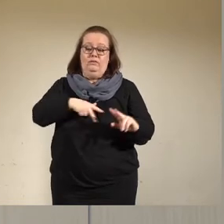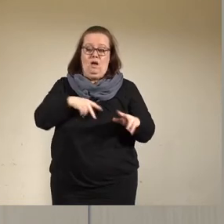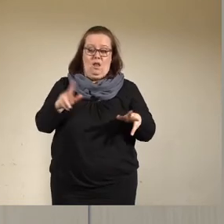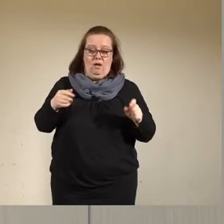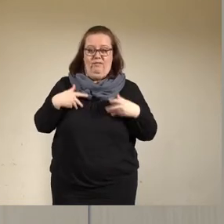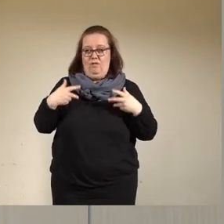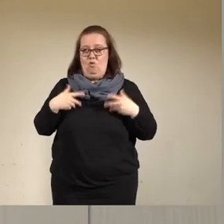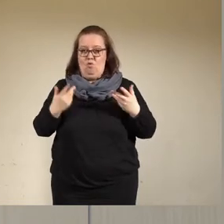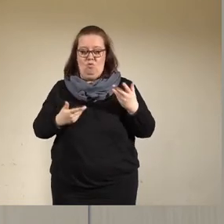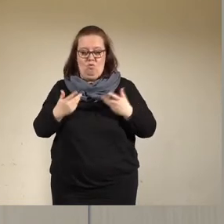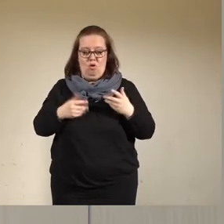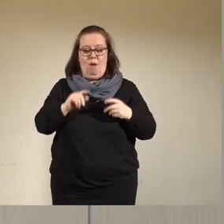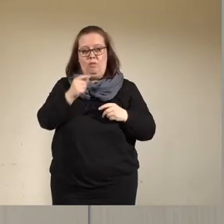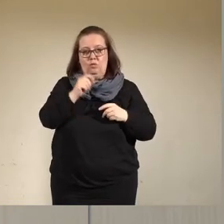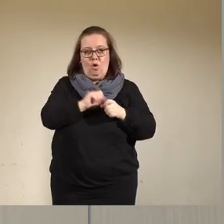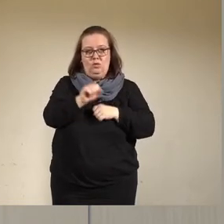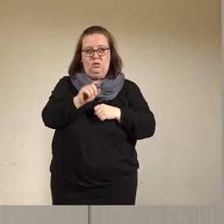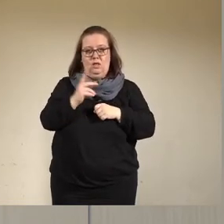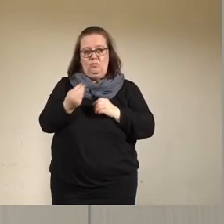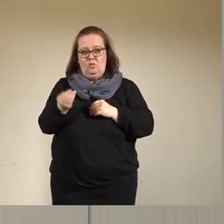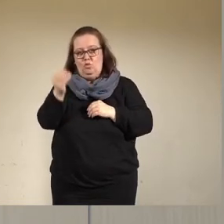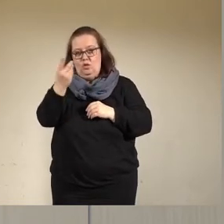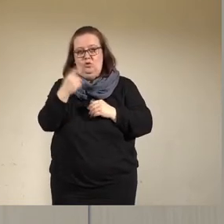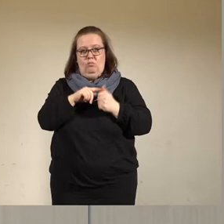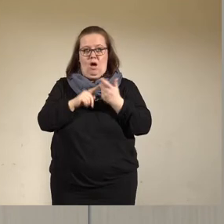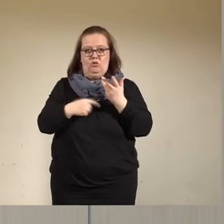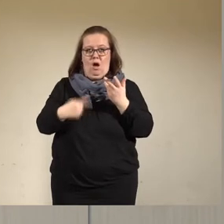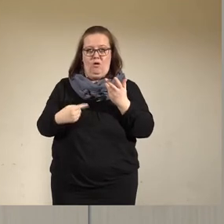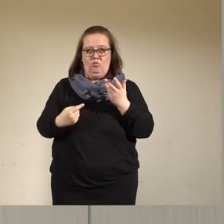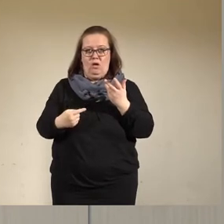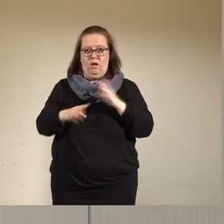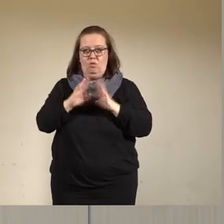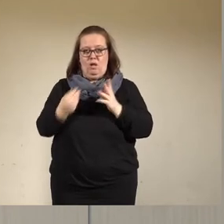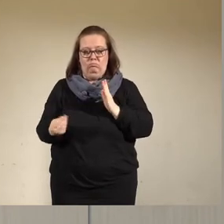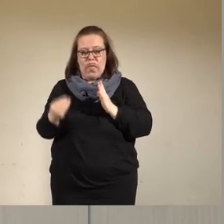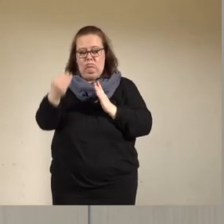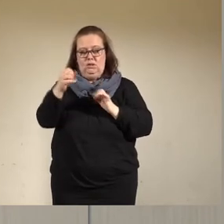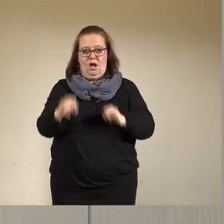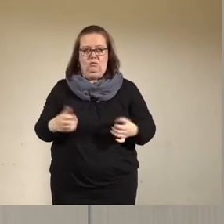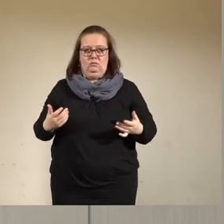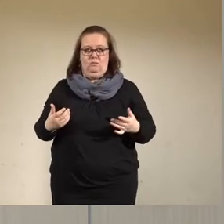Freude darüber, dass noch eine ganze Reihe von zusätzlichen Dingen in den Haushalt eingebaut werden konnte,